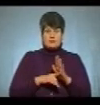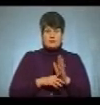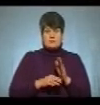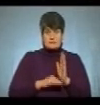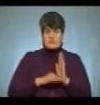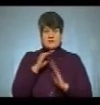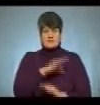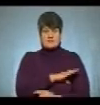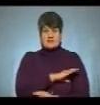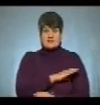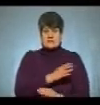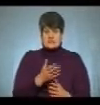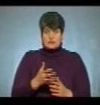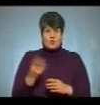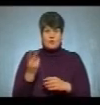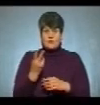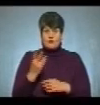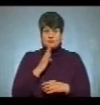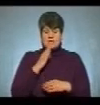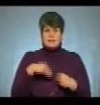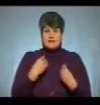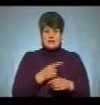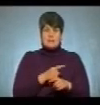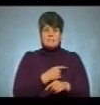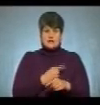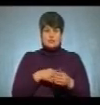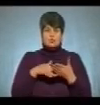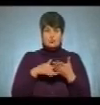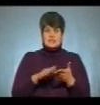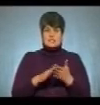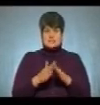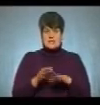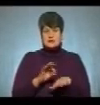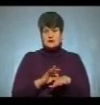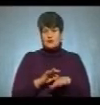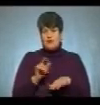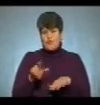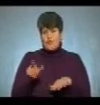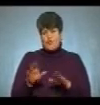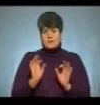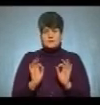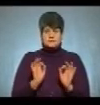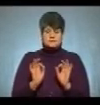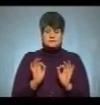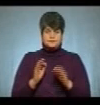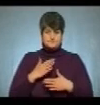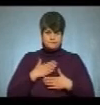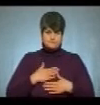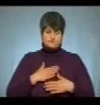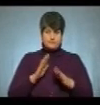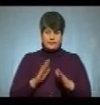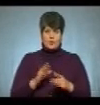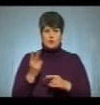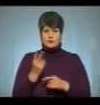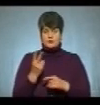тиск. Обидвом жінкам надана медична допомога, стан хворих задовільний. Обидвоє